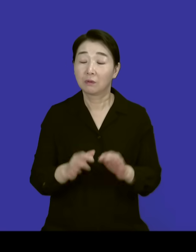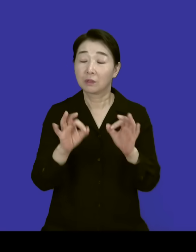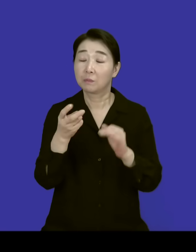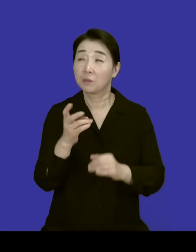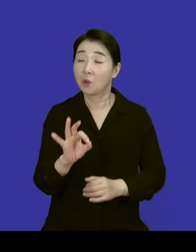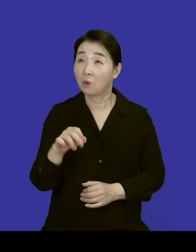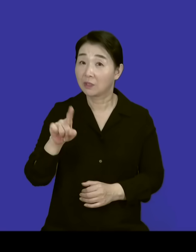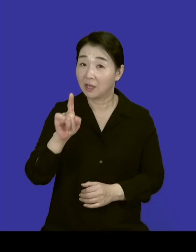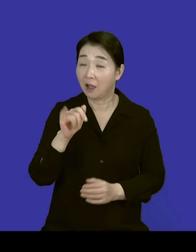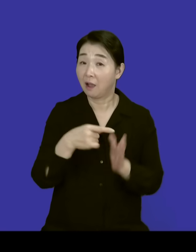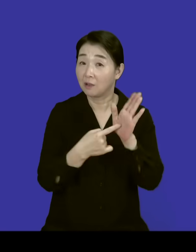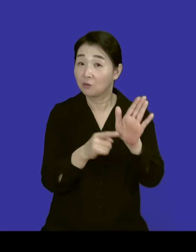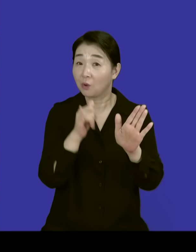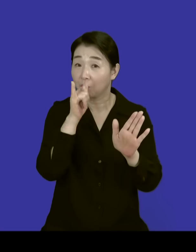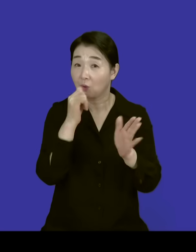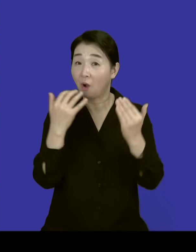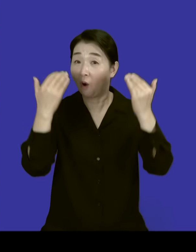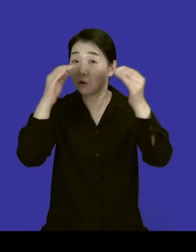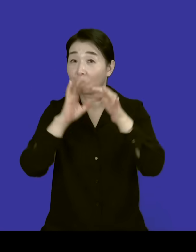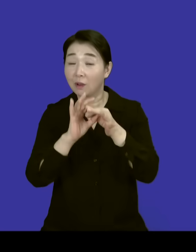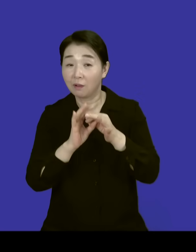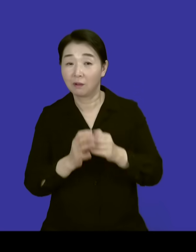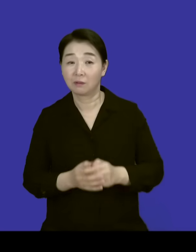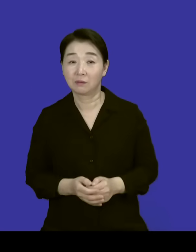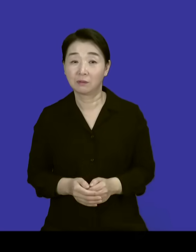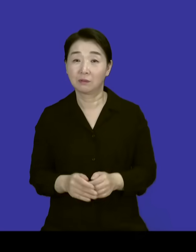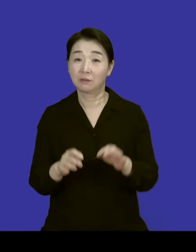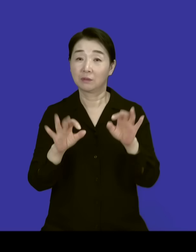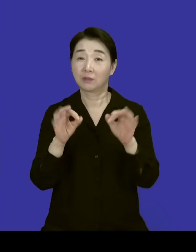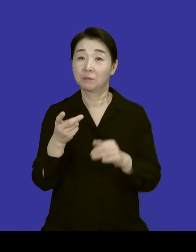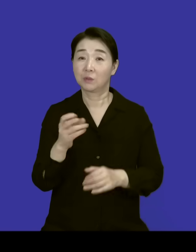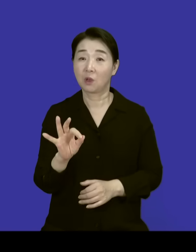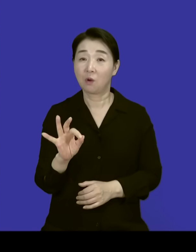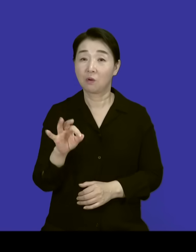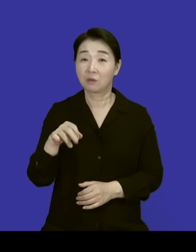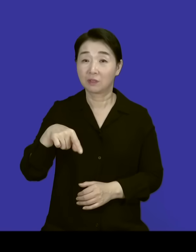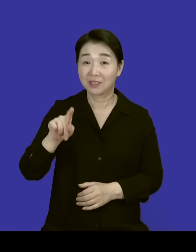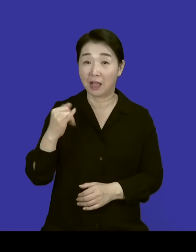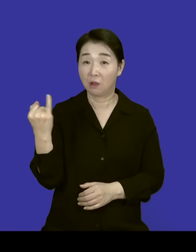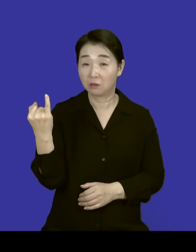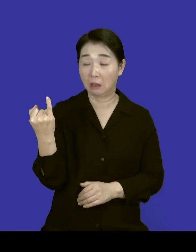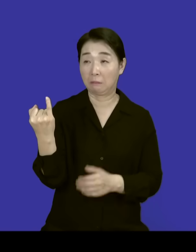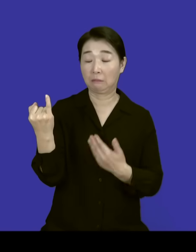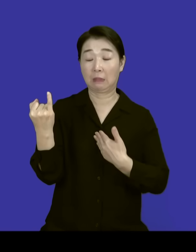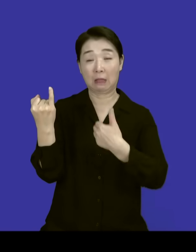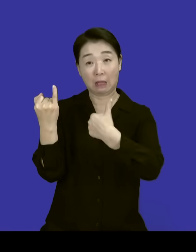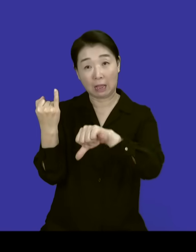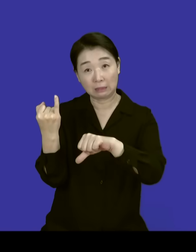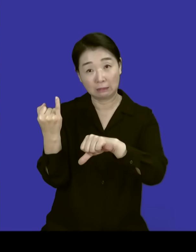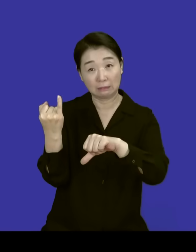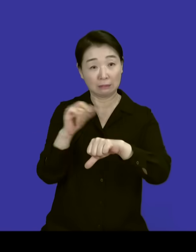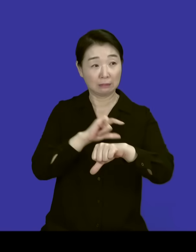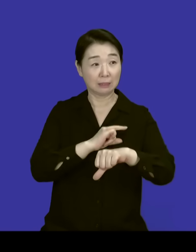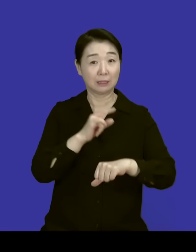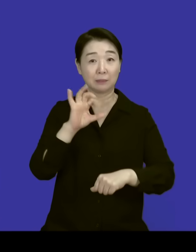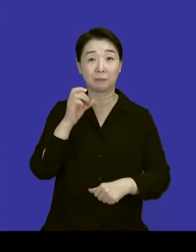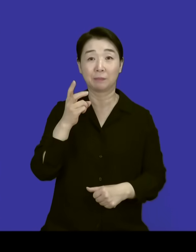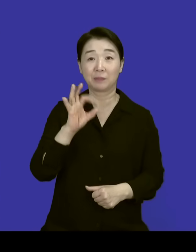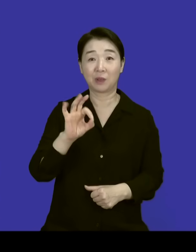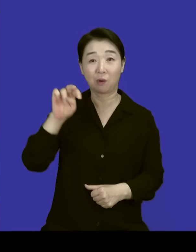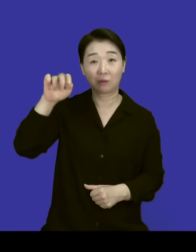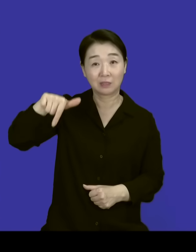성인물도 약간 섞여 있는 거죠. 근데 김영자 선배님의 아들로 나온 거예요, 제가. 영식이라는 거로. 근데 막